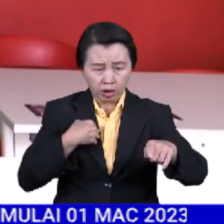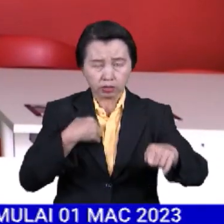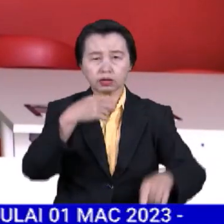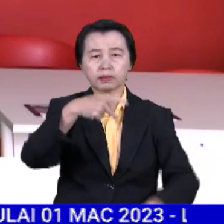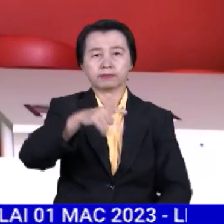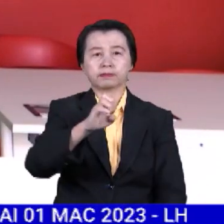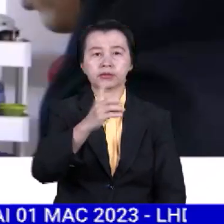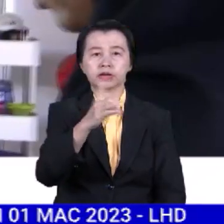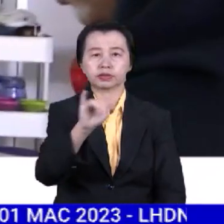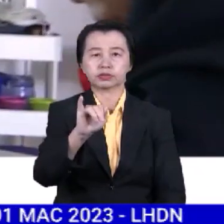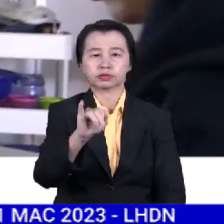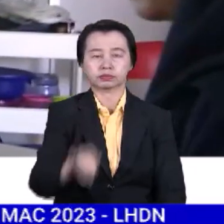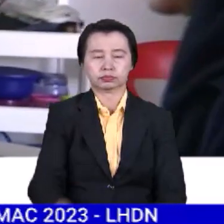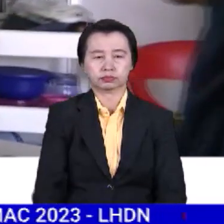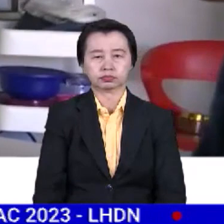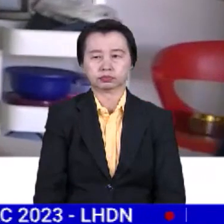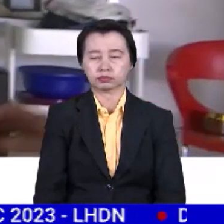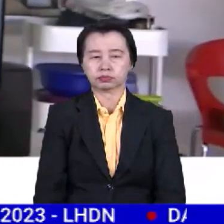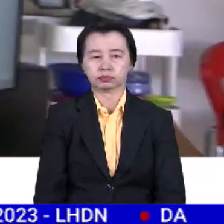PEDI.